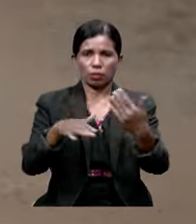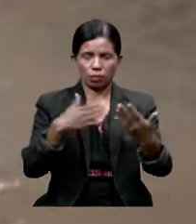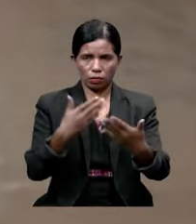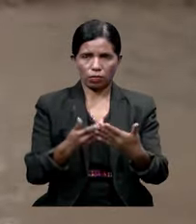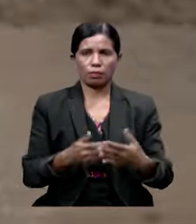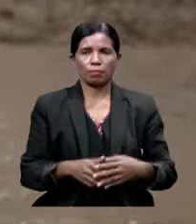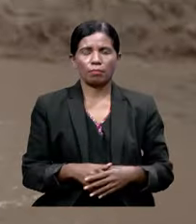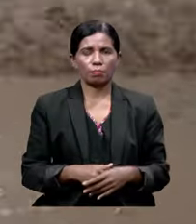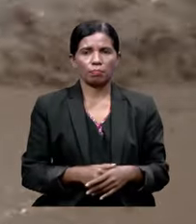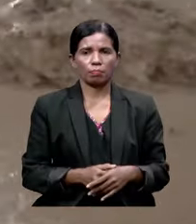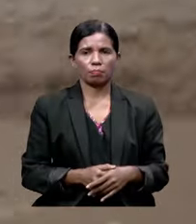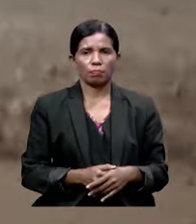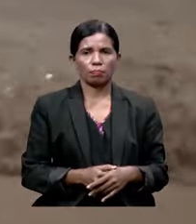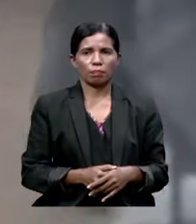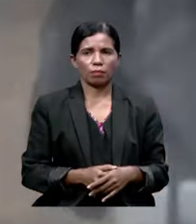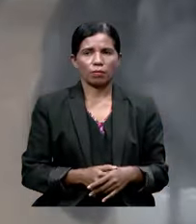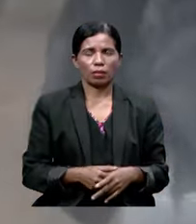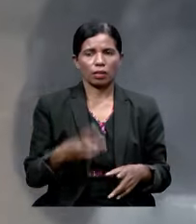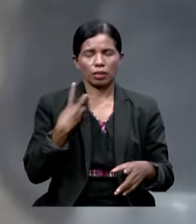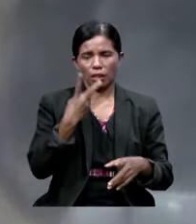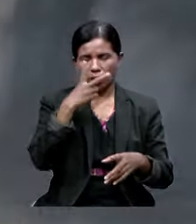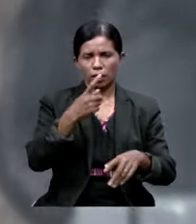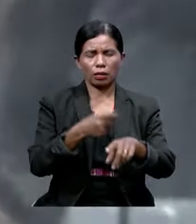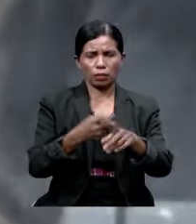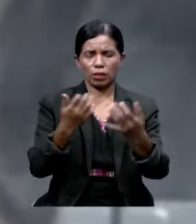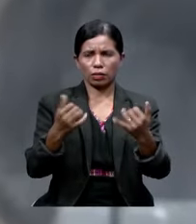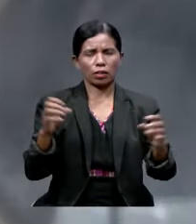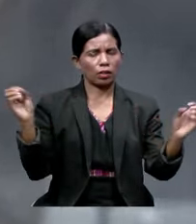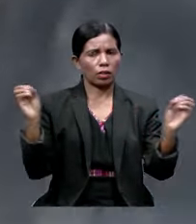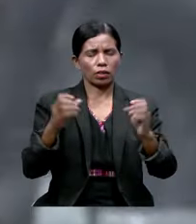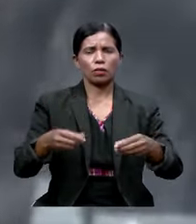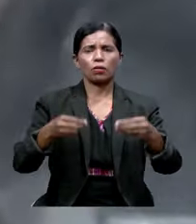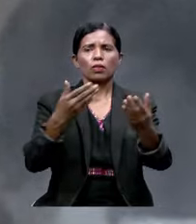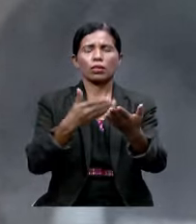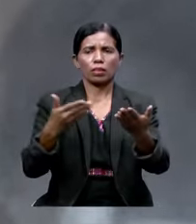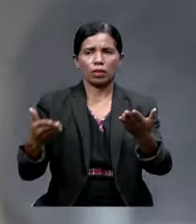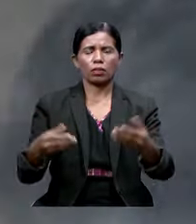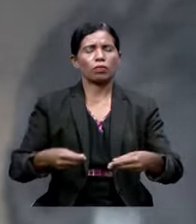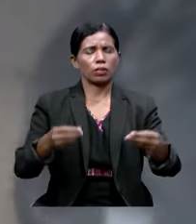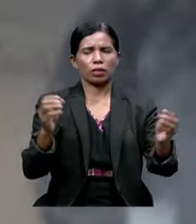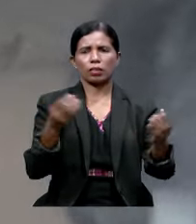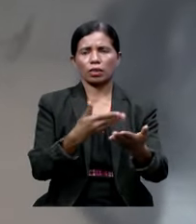populasaun. Sitasaun ida hanesane di angkata Laos atau fosa sa. Fosa sa ne hau